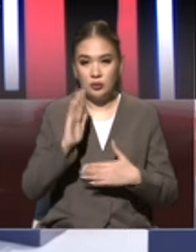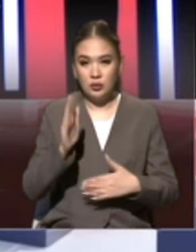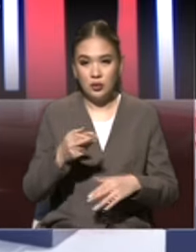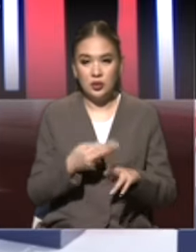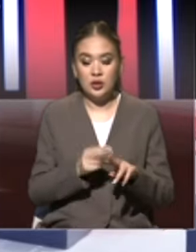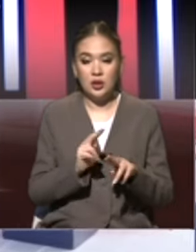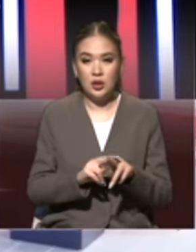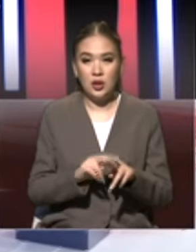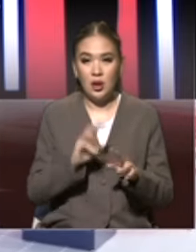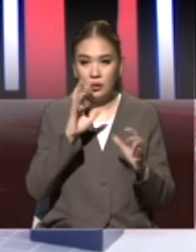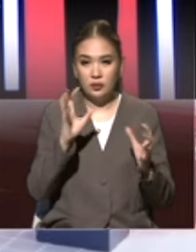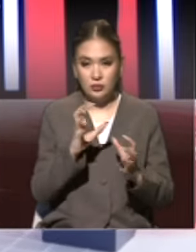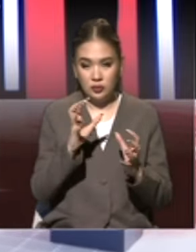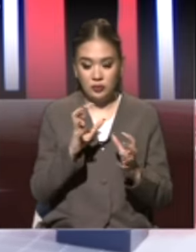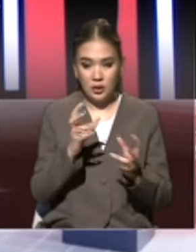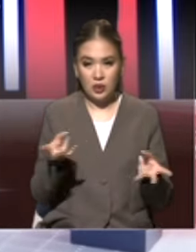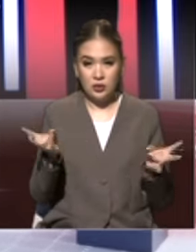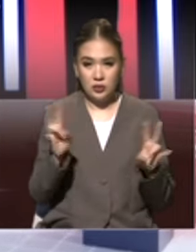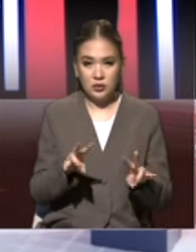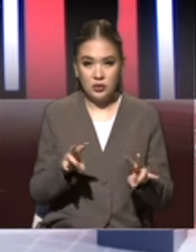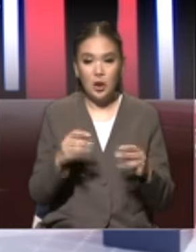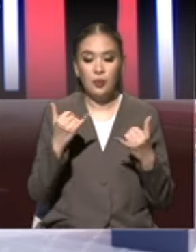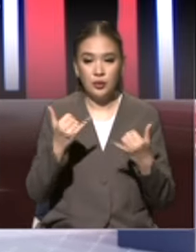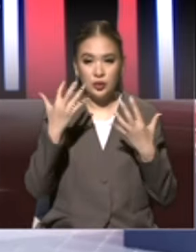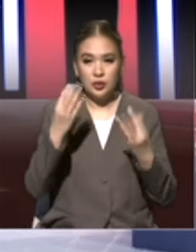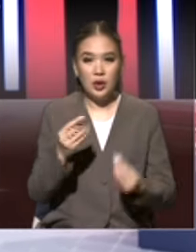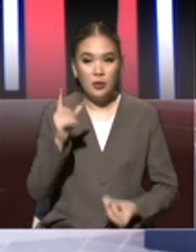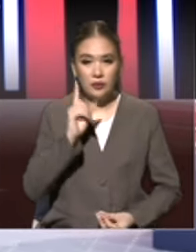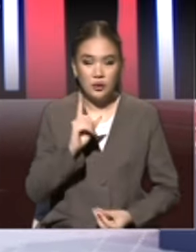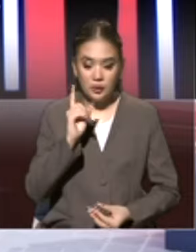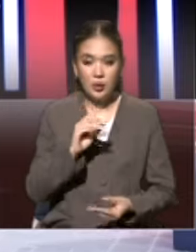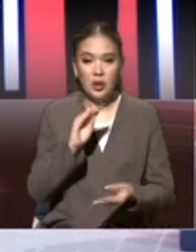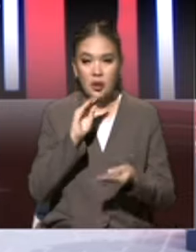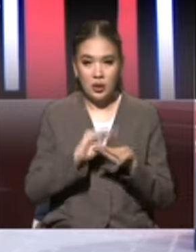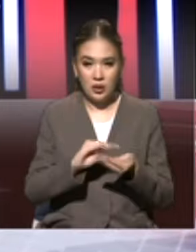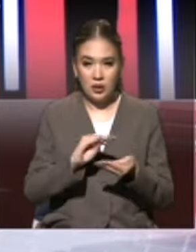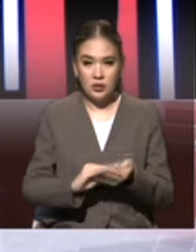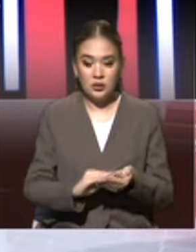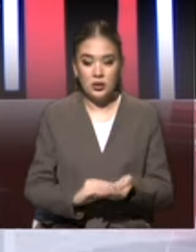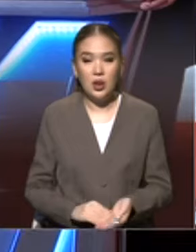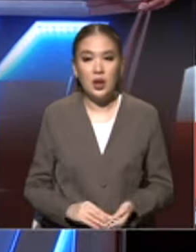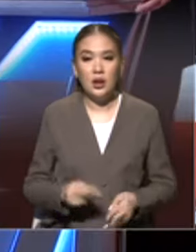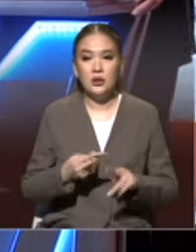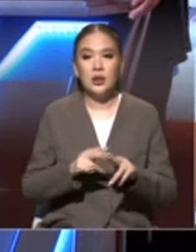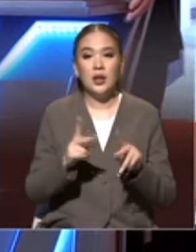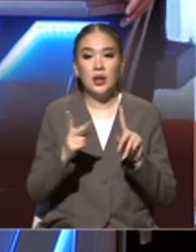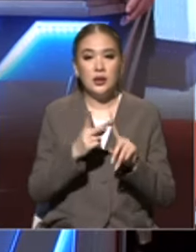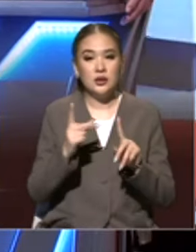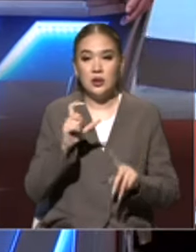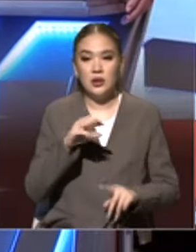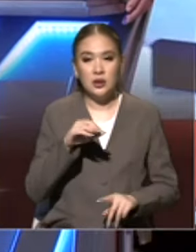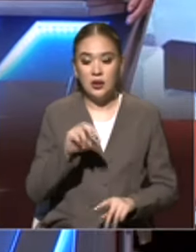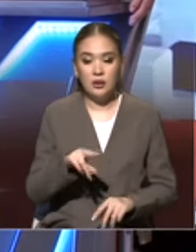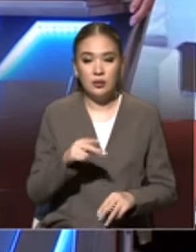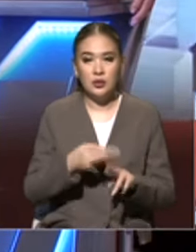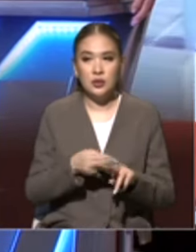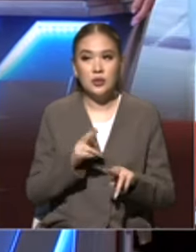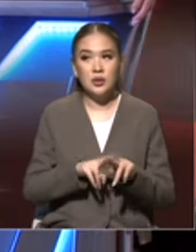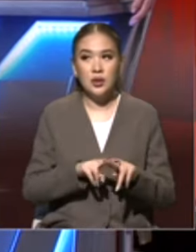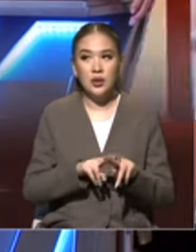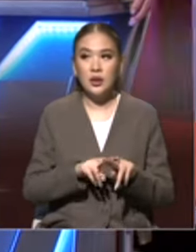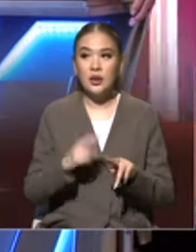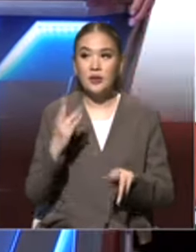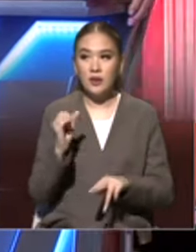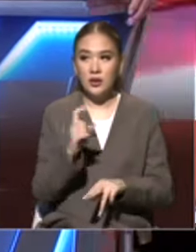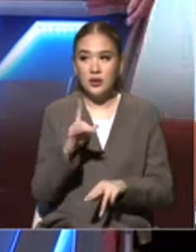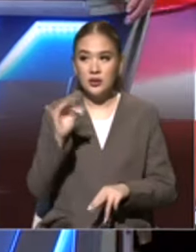қалып сақталады, ойын ережесі. Бүгінгі таңда сақталады. Бұл екінші этап деп отырмыз ғой, оның барлығын. Ол квази мемлекеттік сатып